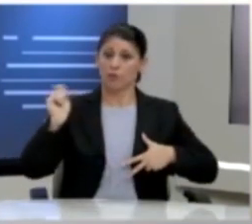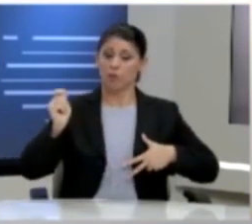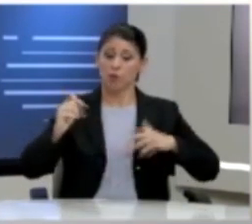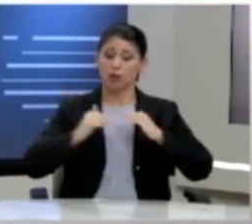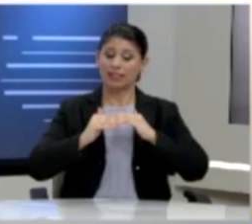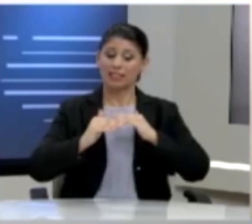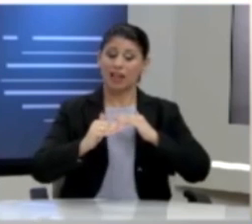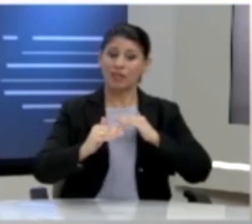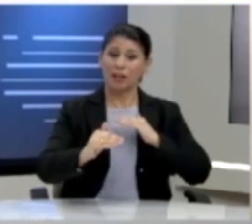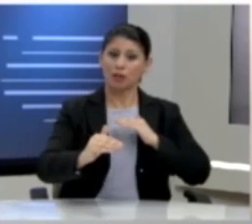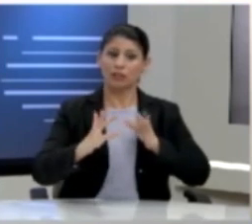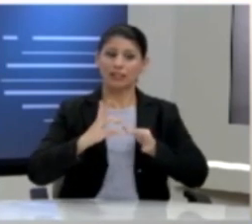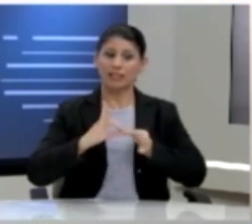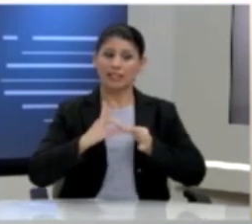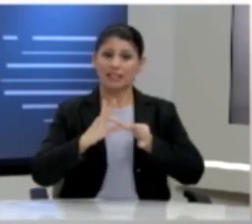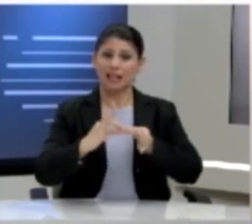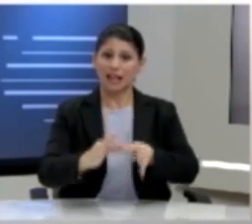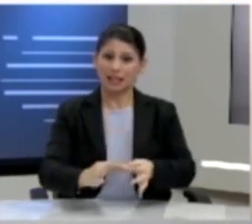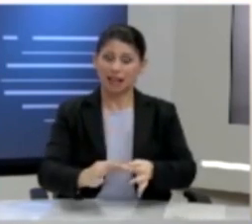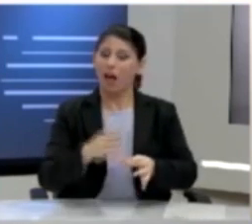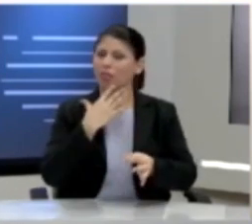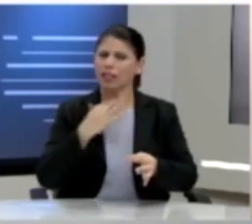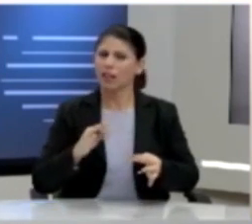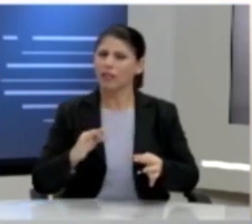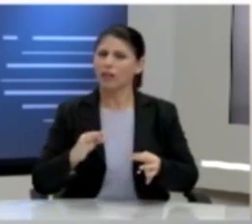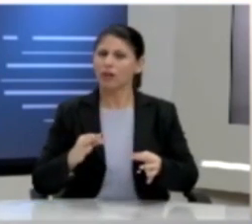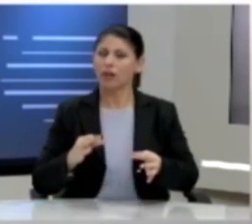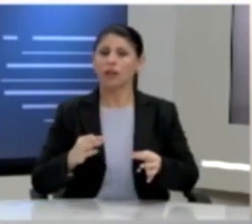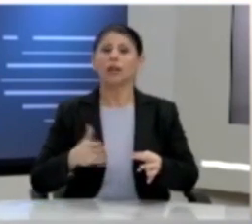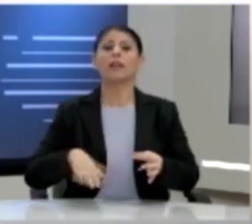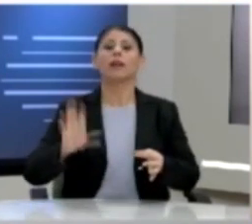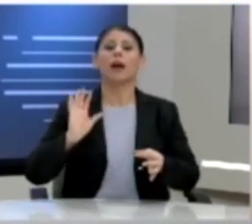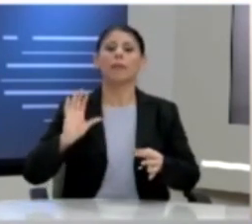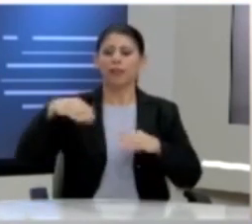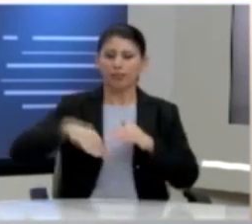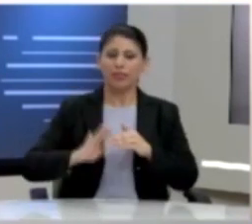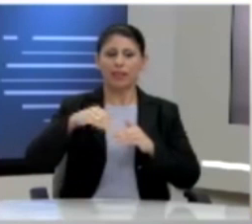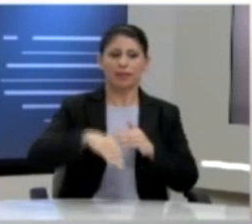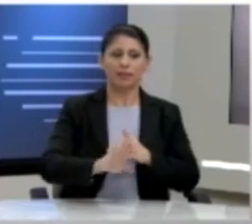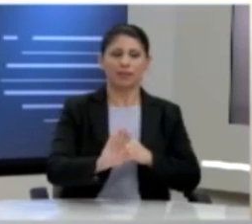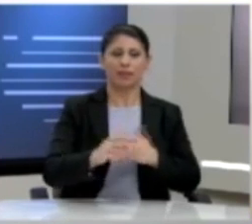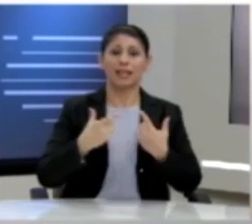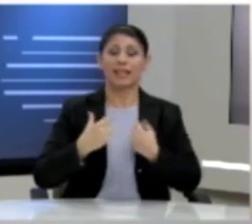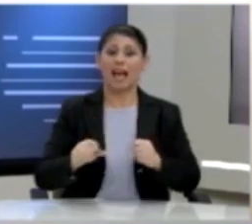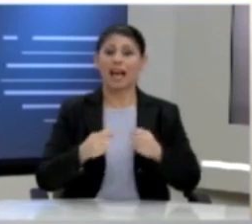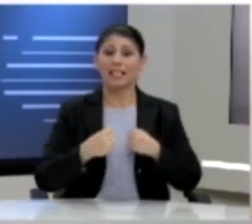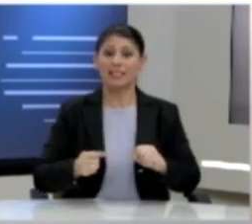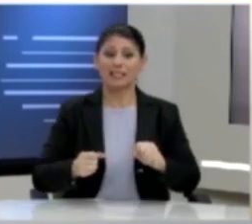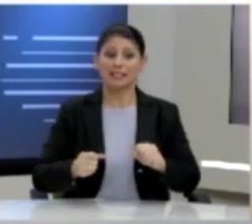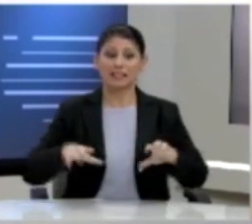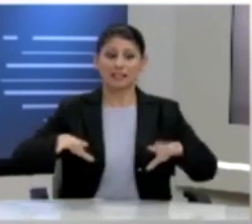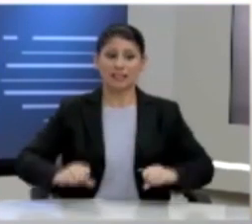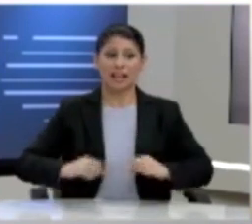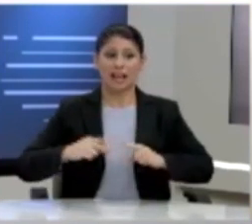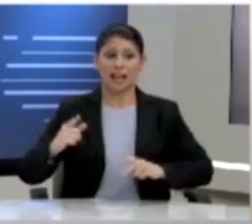πολιτική σταθερότητα και συνέχεια. Δηλαδή, να μην διαταράσετε η άσκηση της